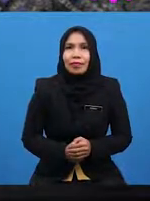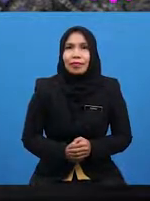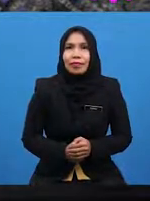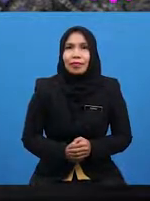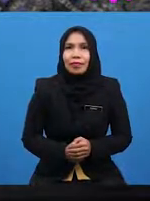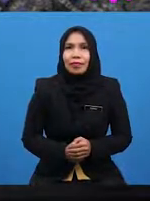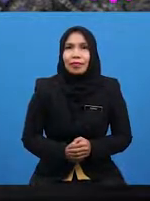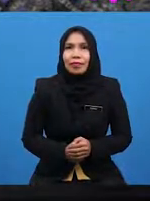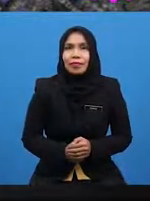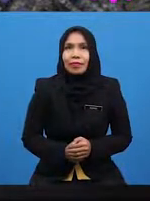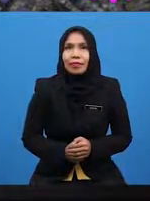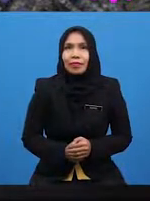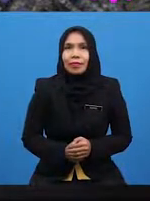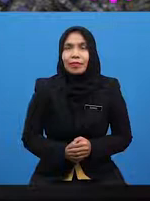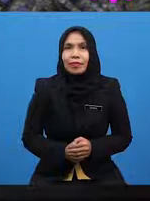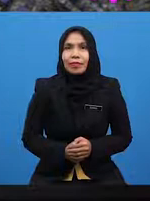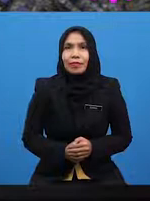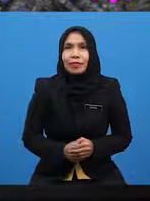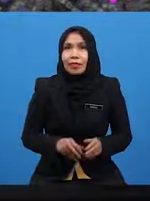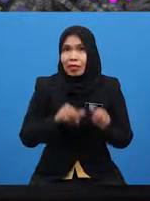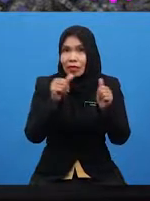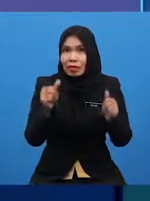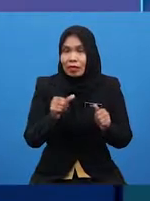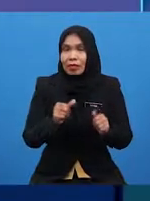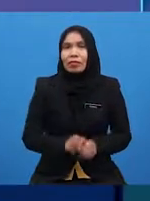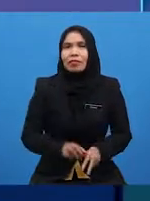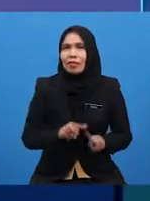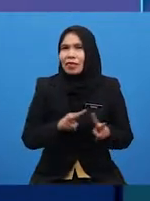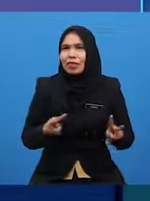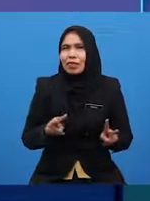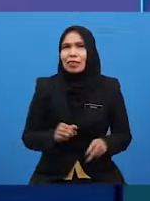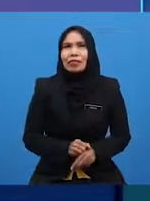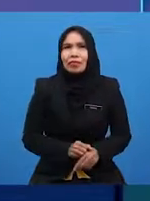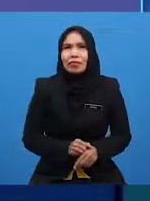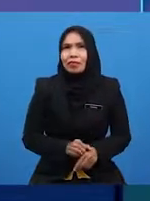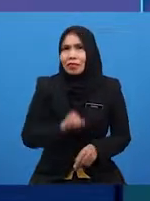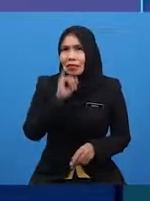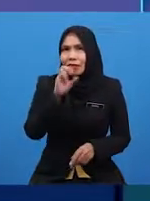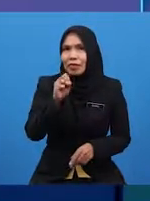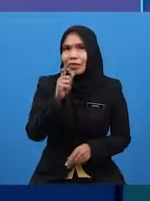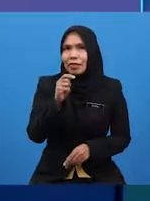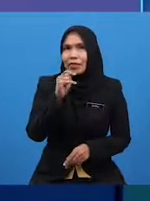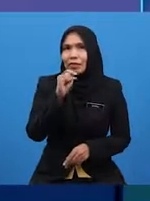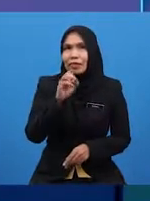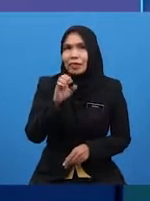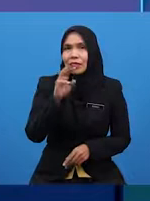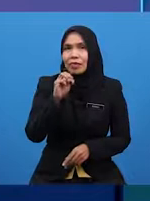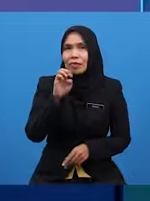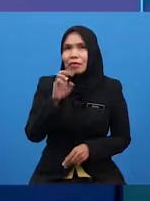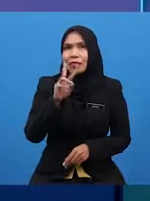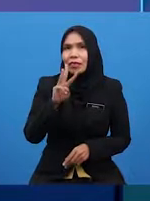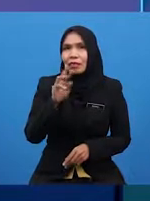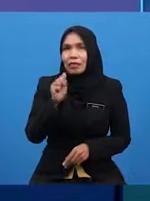tetapi karya ini mempunyai keistimewaannya yang tersendiri. Secara khususnya, arca adalah karya tiga